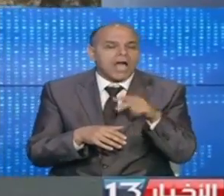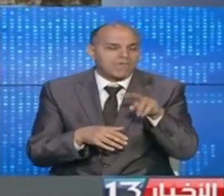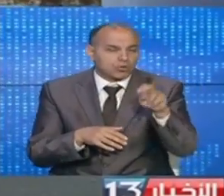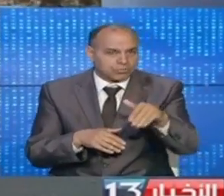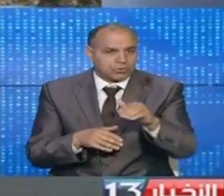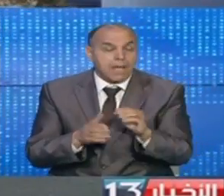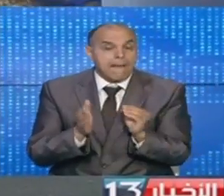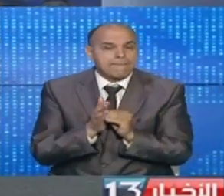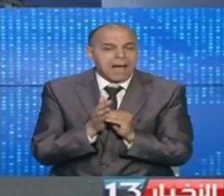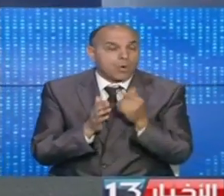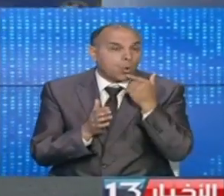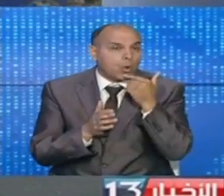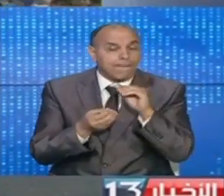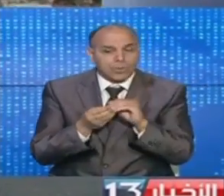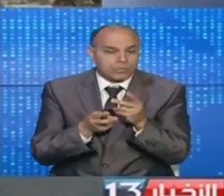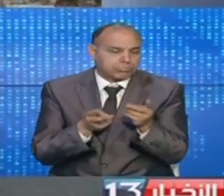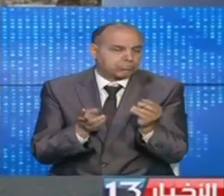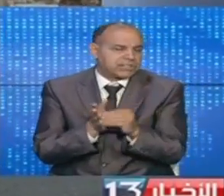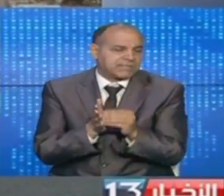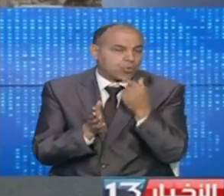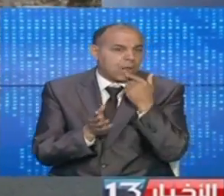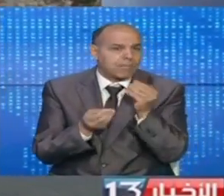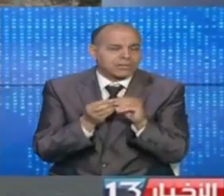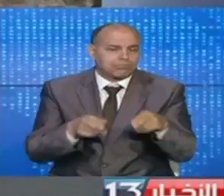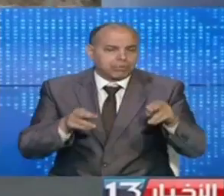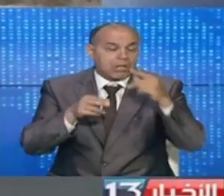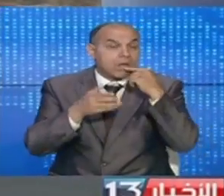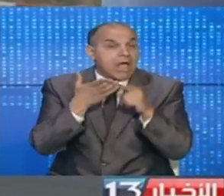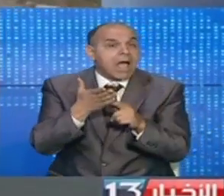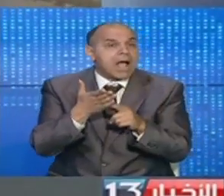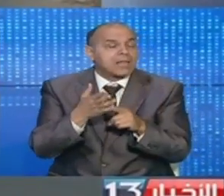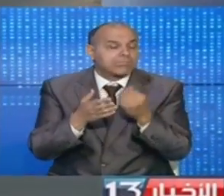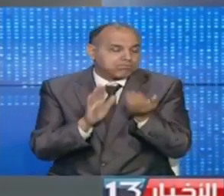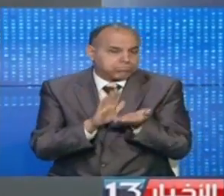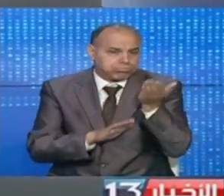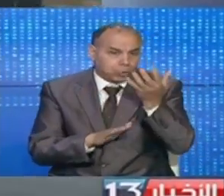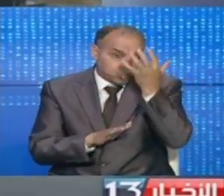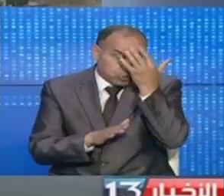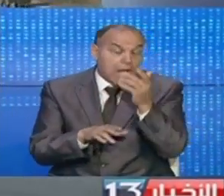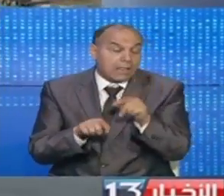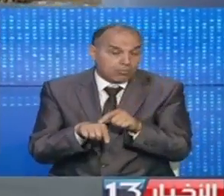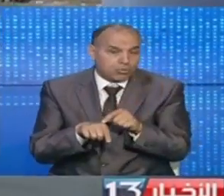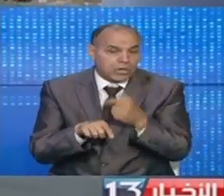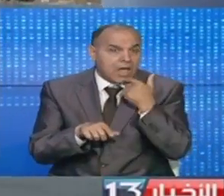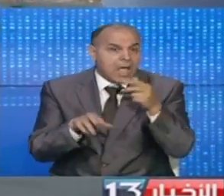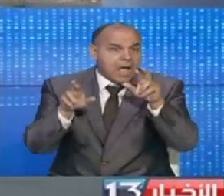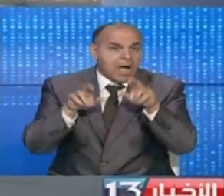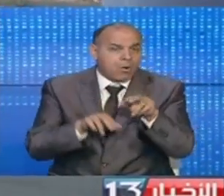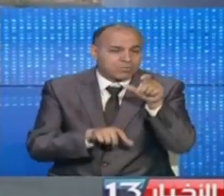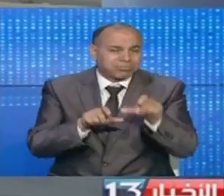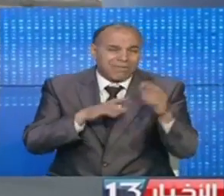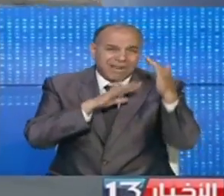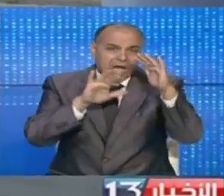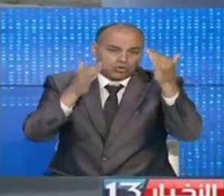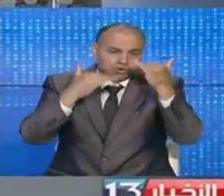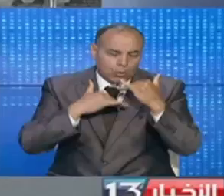من جوان 2020. ومع ذلك يبقى الإشكال ذاته ويزداد حدة مع ارتفاع درجات الحرارة وعودة أبناء المنطقة